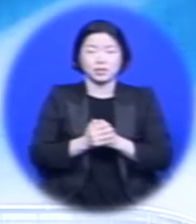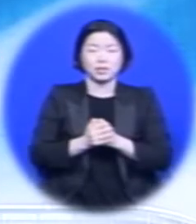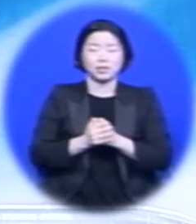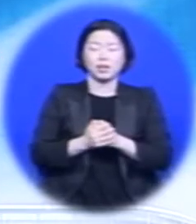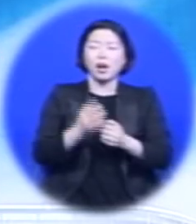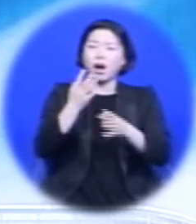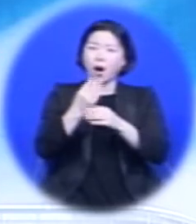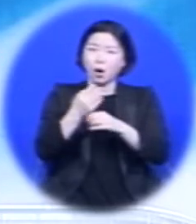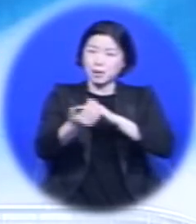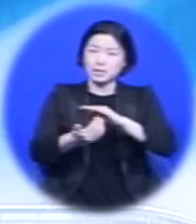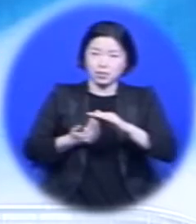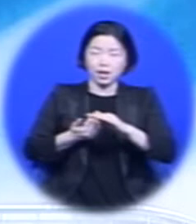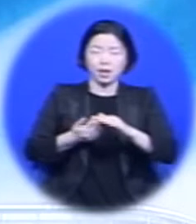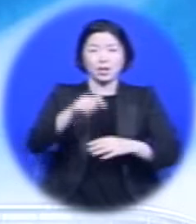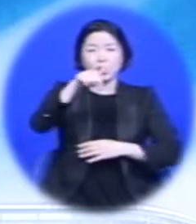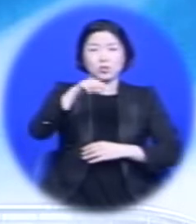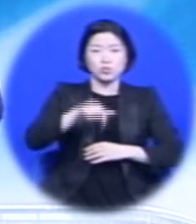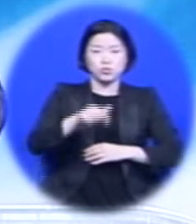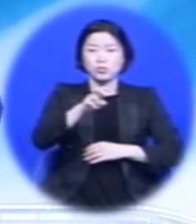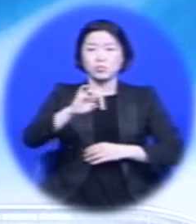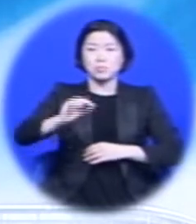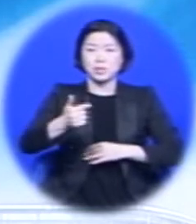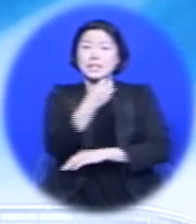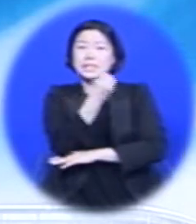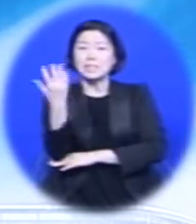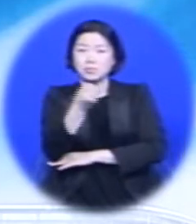얼마 전에 국민일보에서 어느 연세